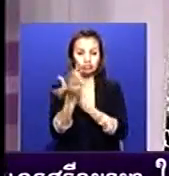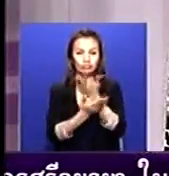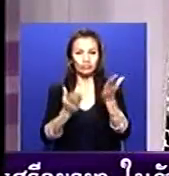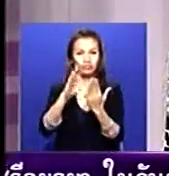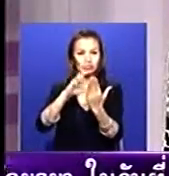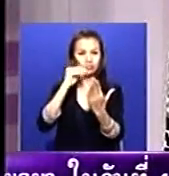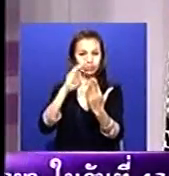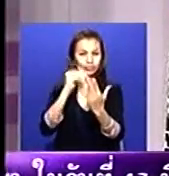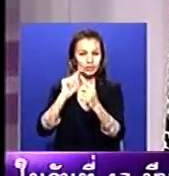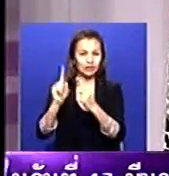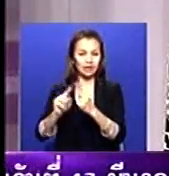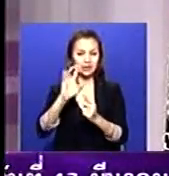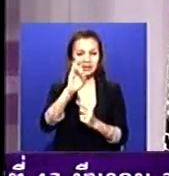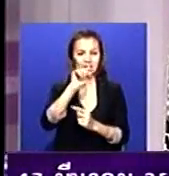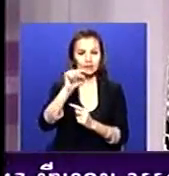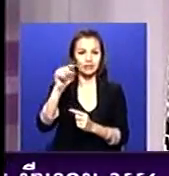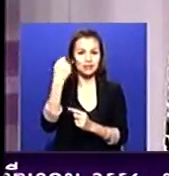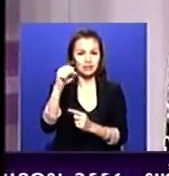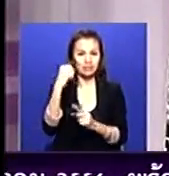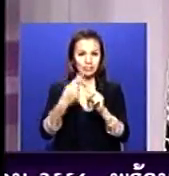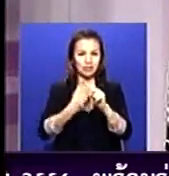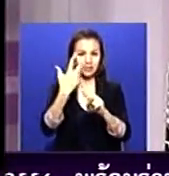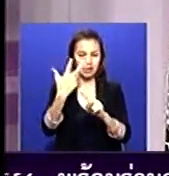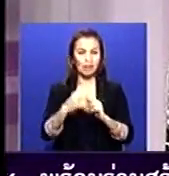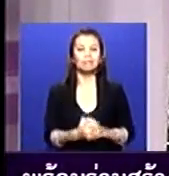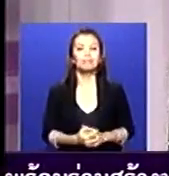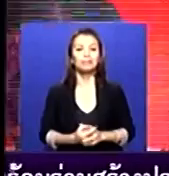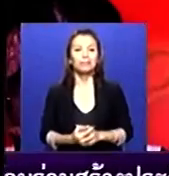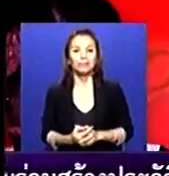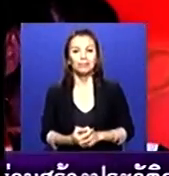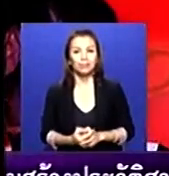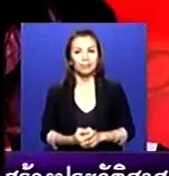7-10 มีนาคมก่อนที่จะเสนอให้สภาพิจารณาในปลายเดือนมีนาคมนี้ค่ะ